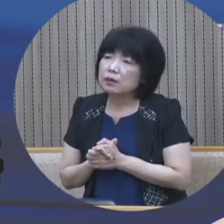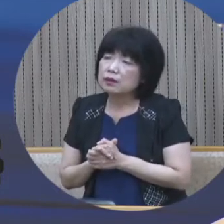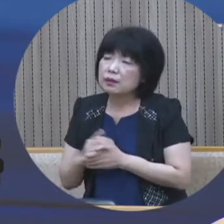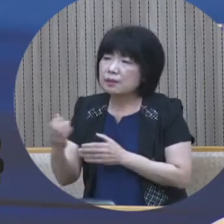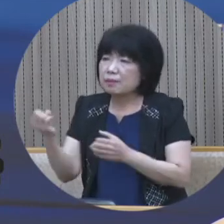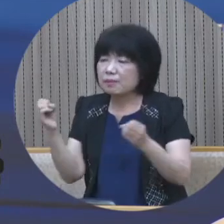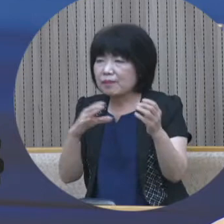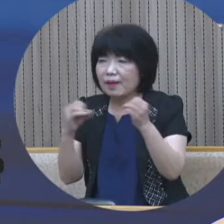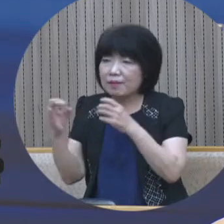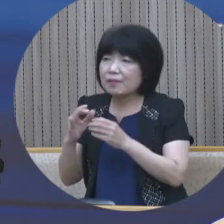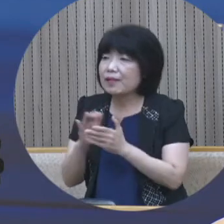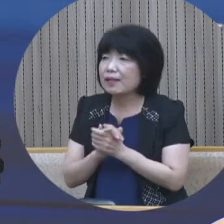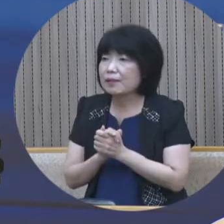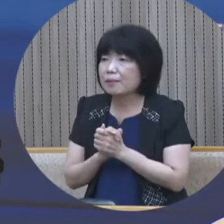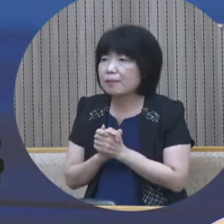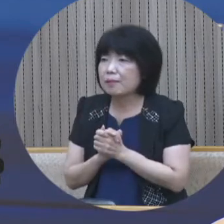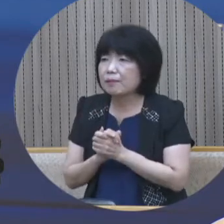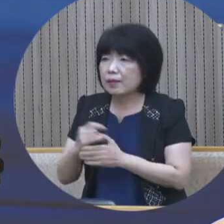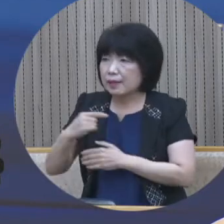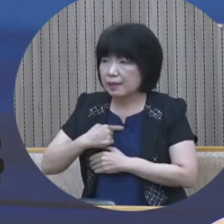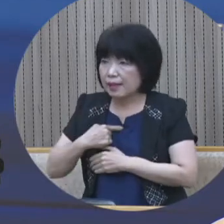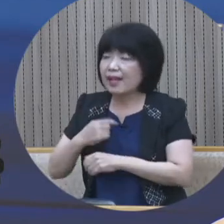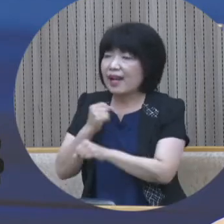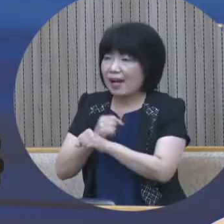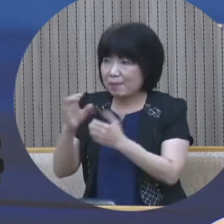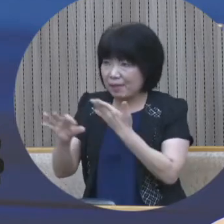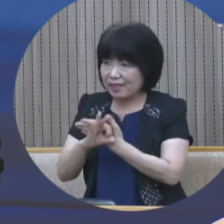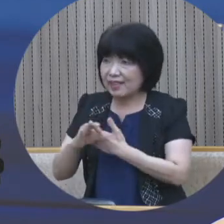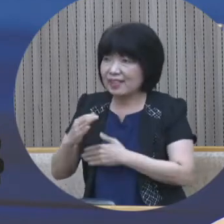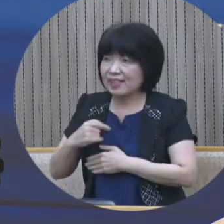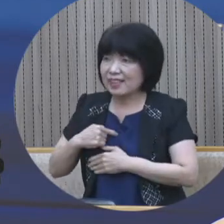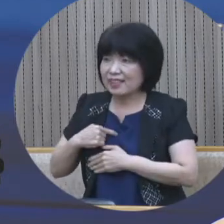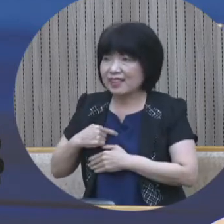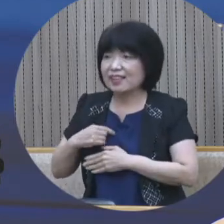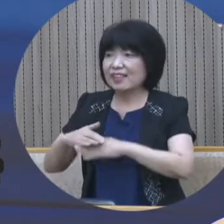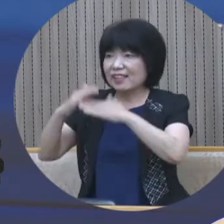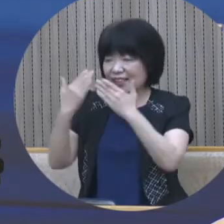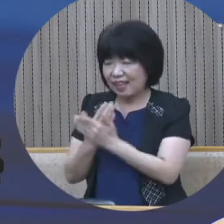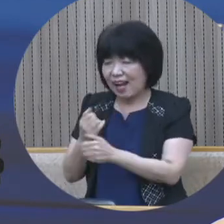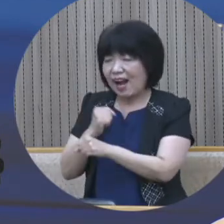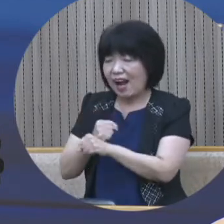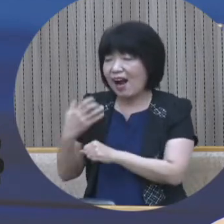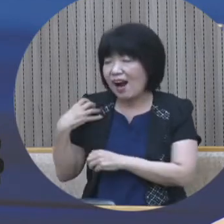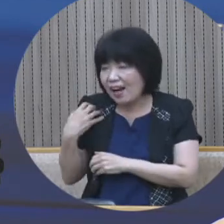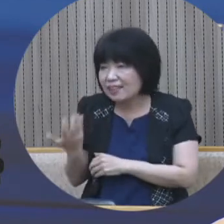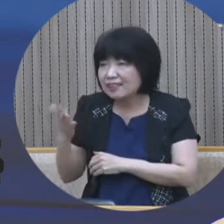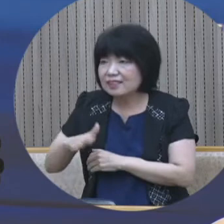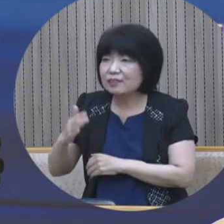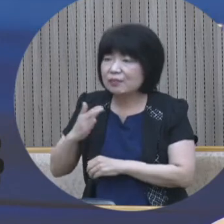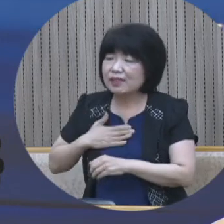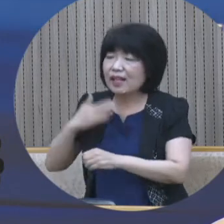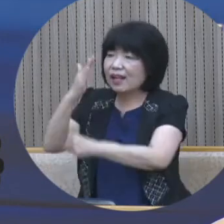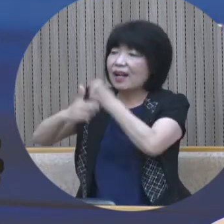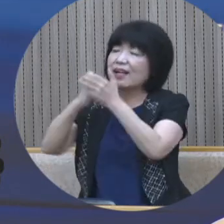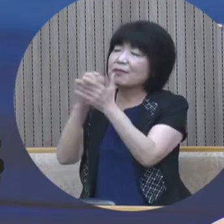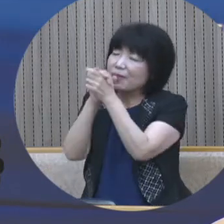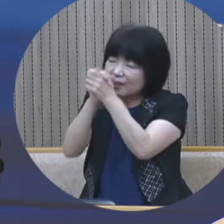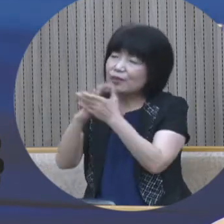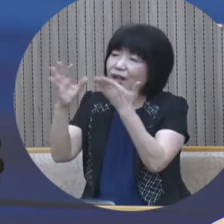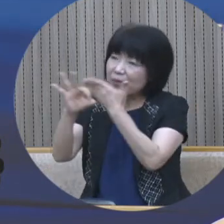많이 하잖아요. 내가 하면 내가 다 해야 되지만 내가 하나님께